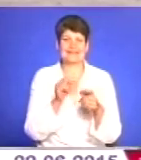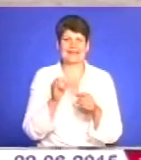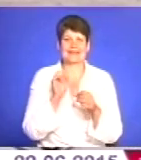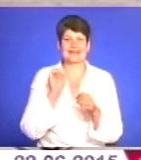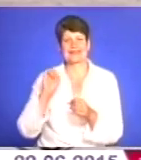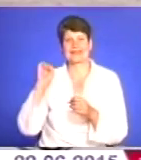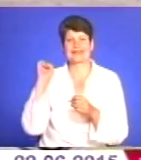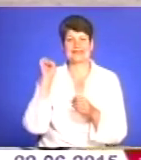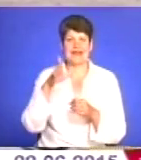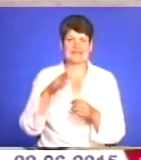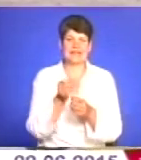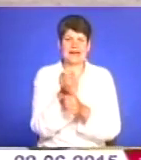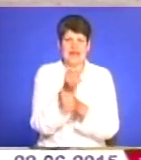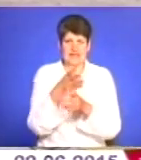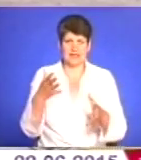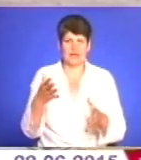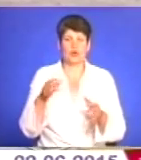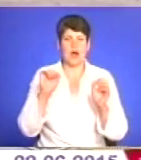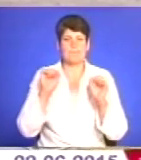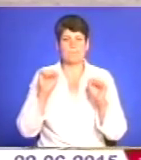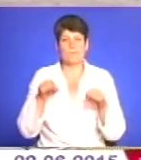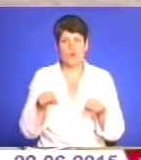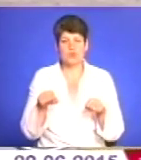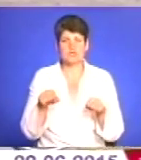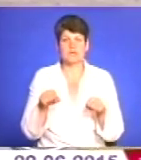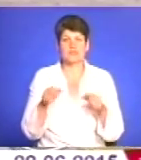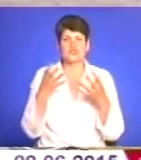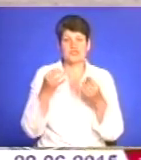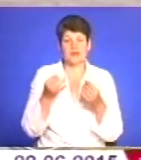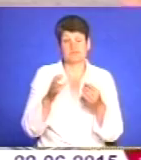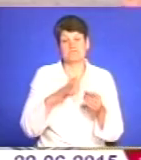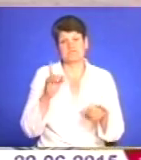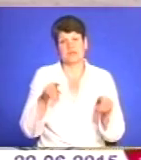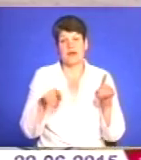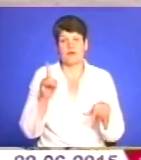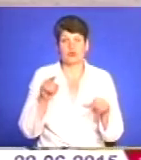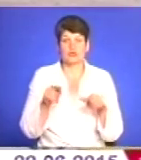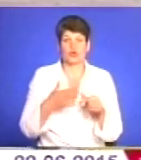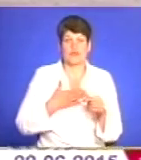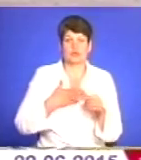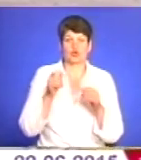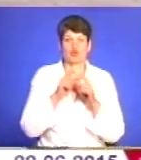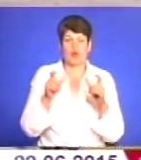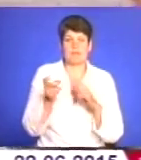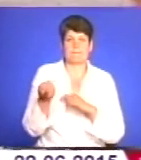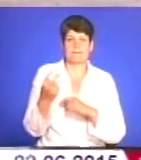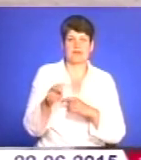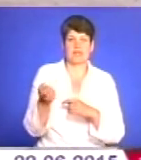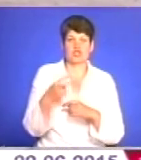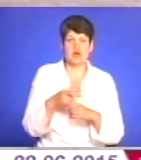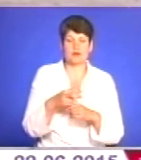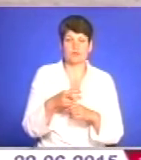різні гранати, або ще можна... Ще деколи до нас до школи приїжджають